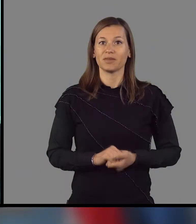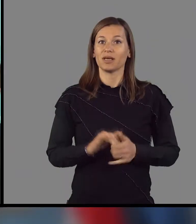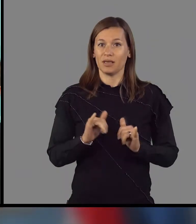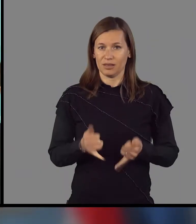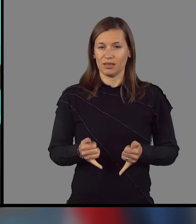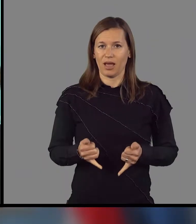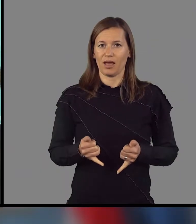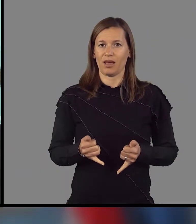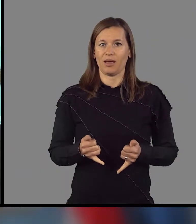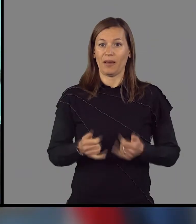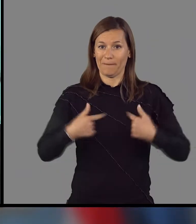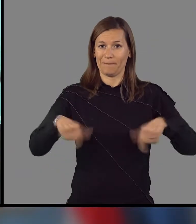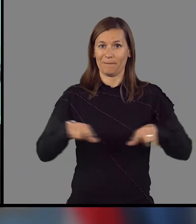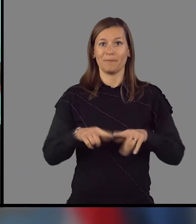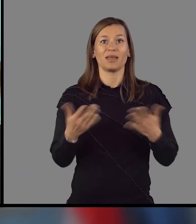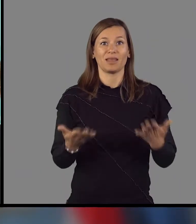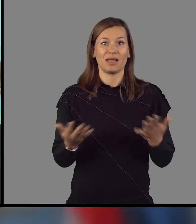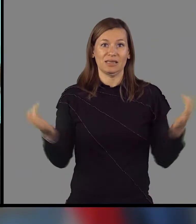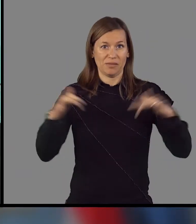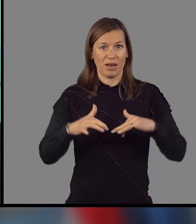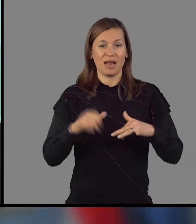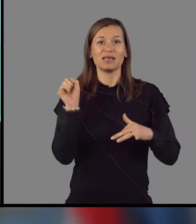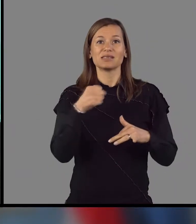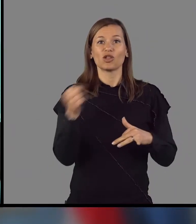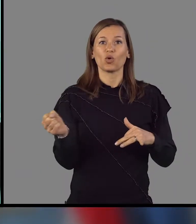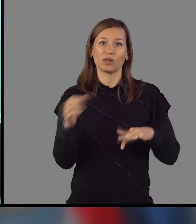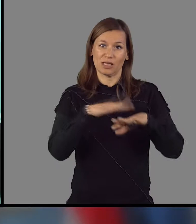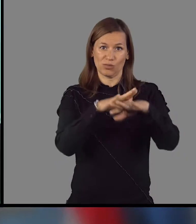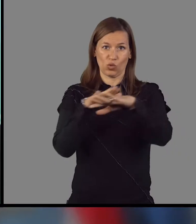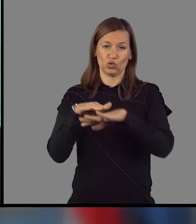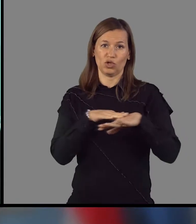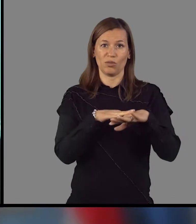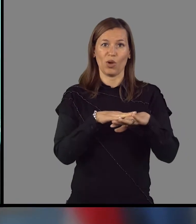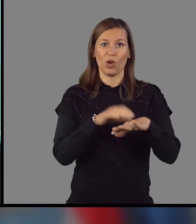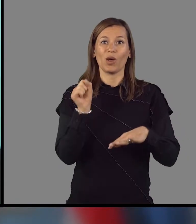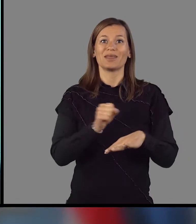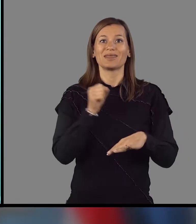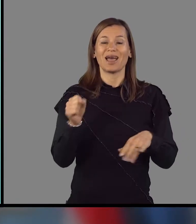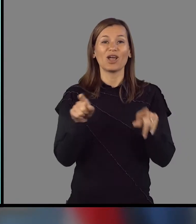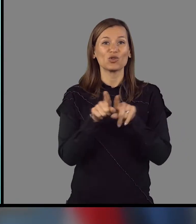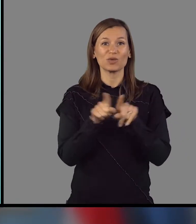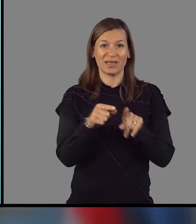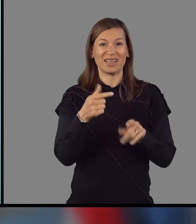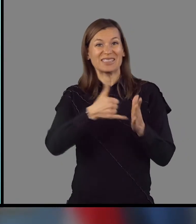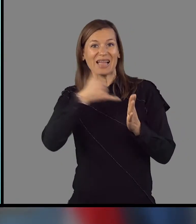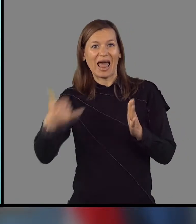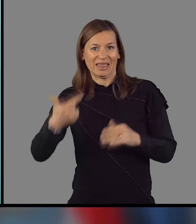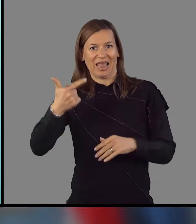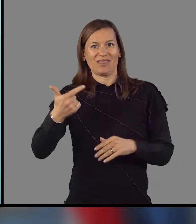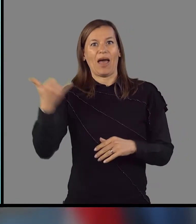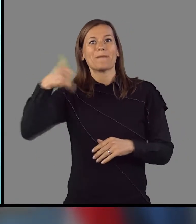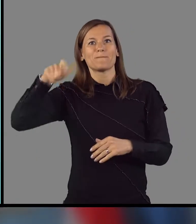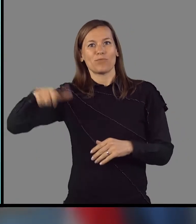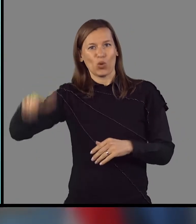Tako je. Mi smo se danes zbrali zato, da sporočimo, da sta tudi zadnja dva potnika z